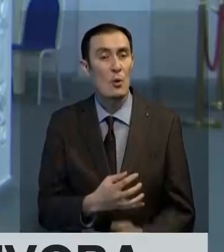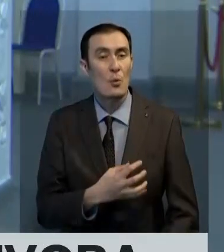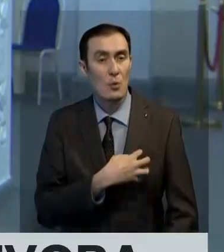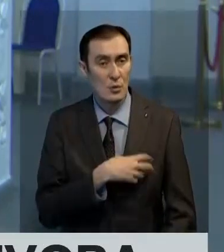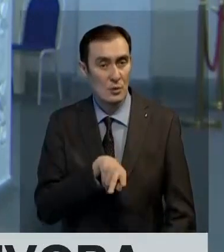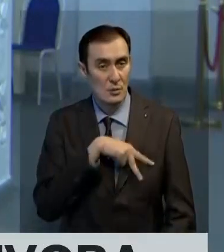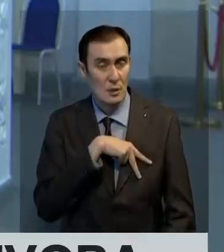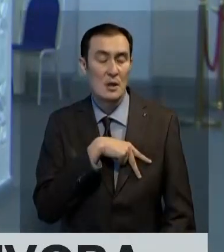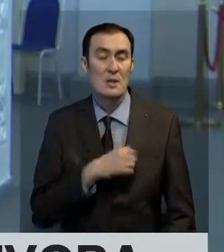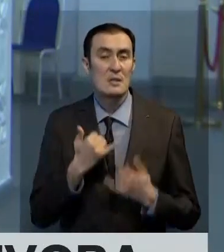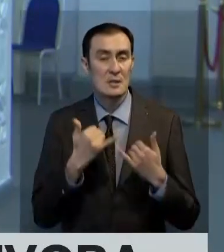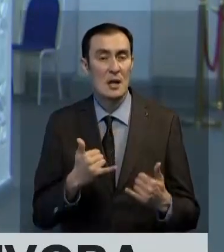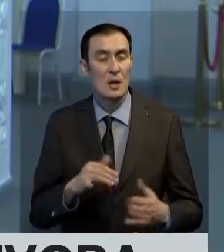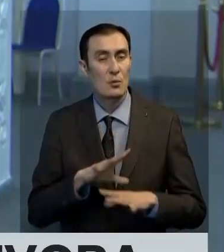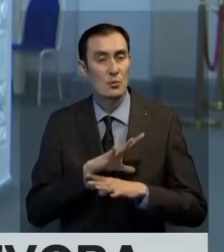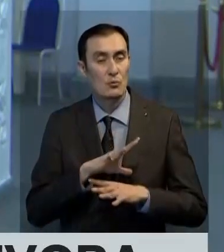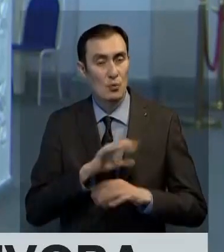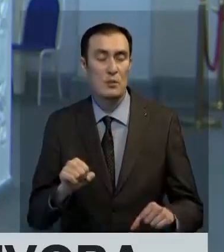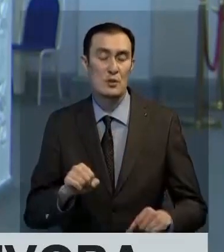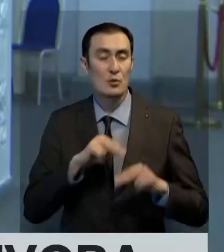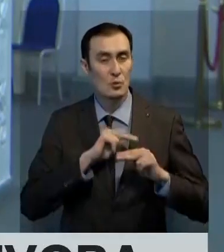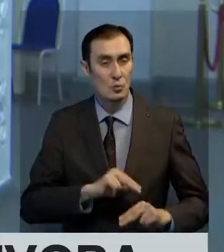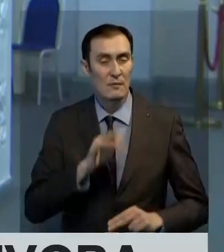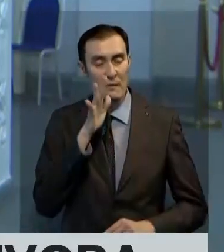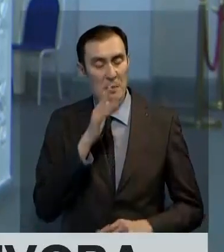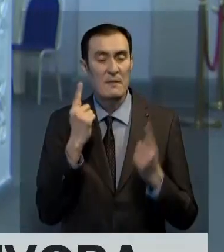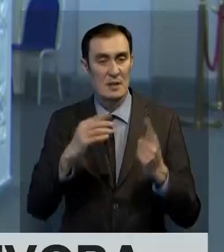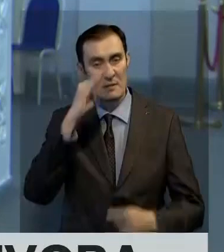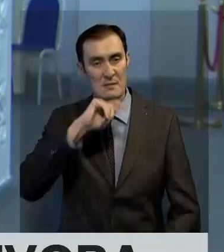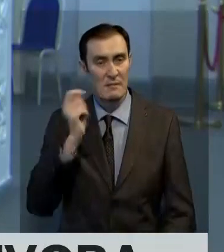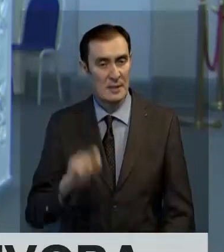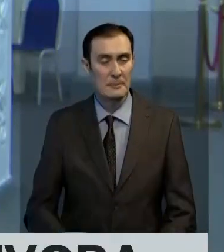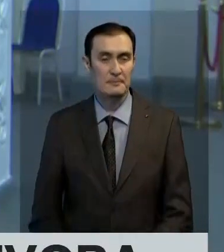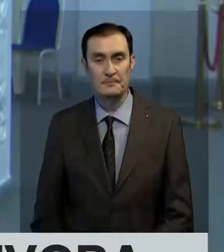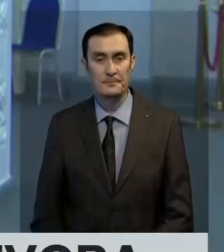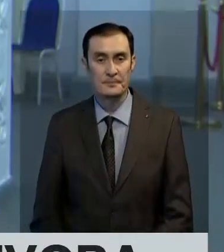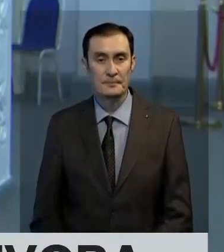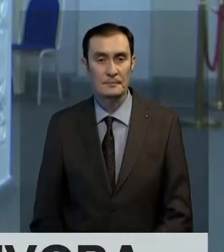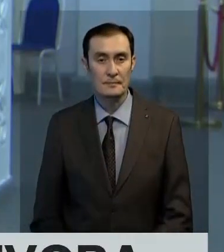за доблестный труд во время Великой Отечественной войны.